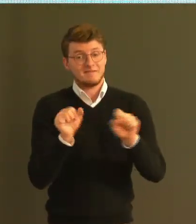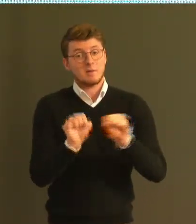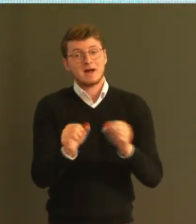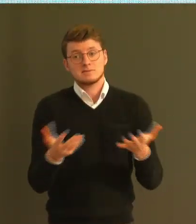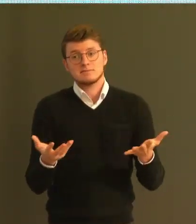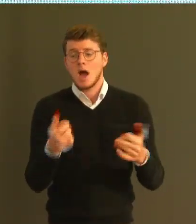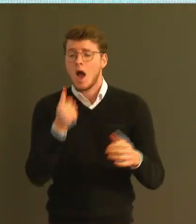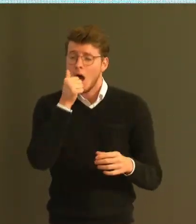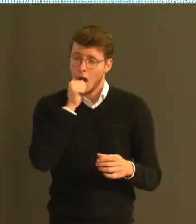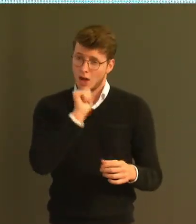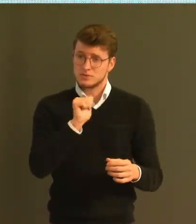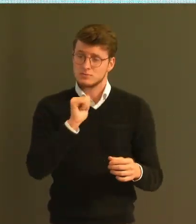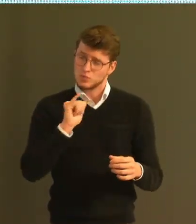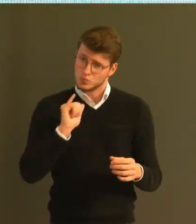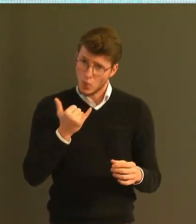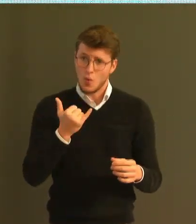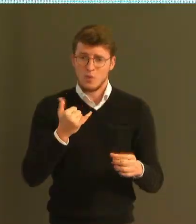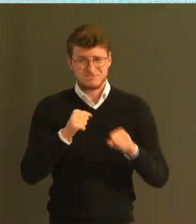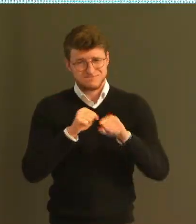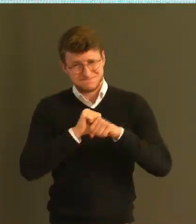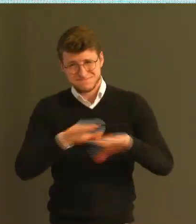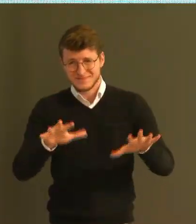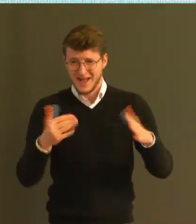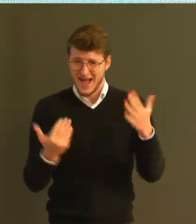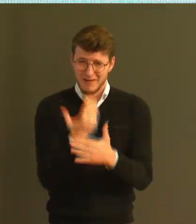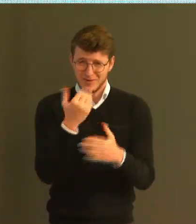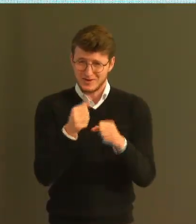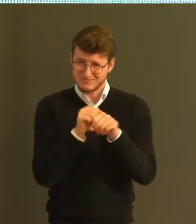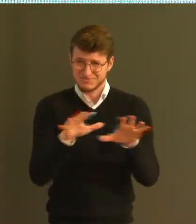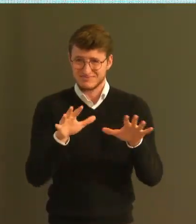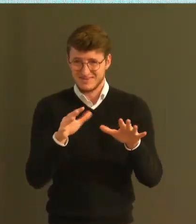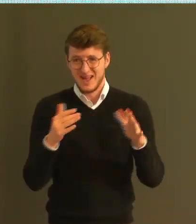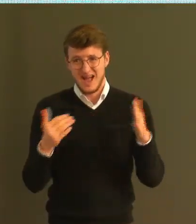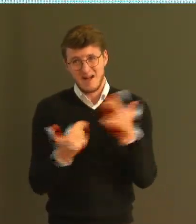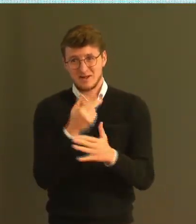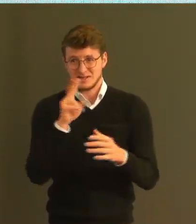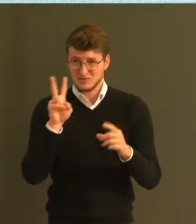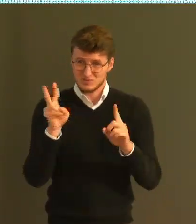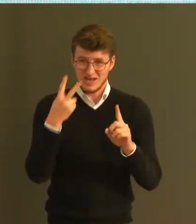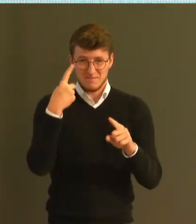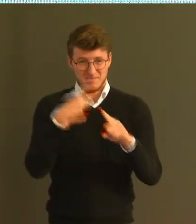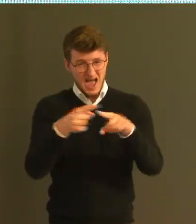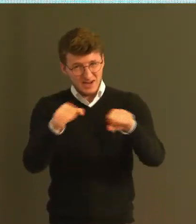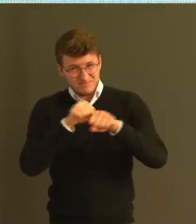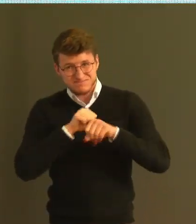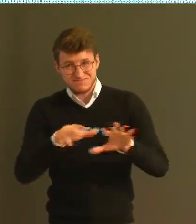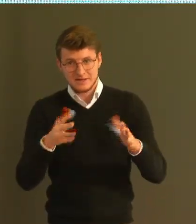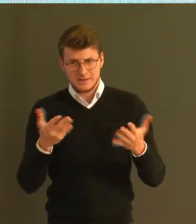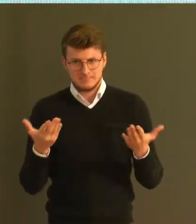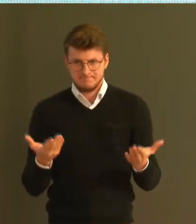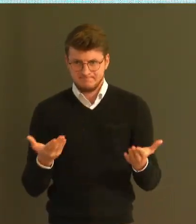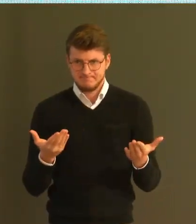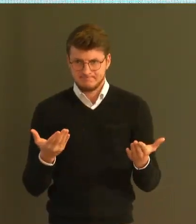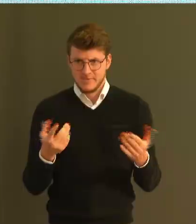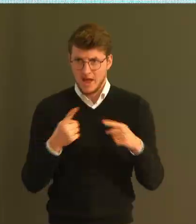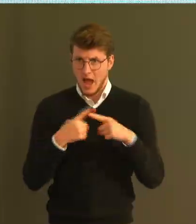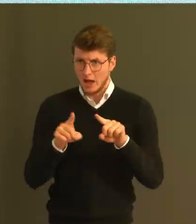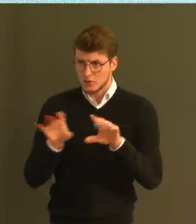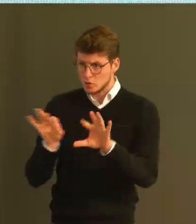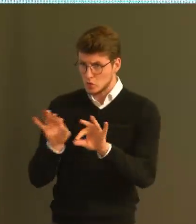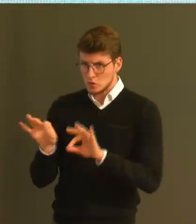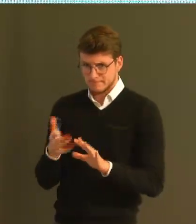tony varo poitrine comme un contre feu dont m need finlande robcis dans le midi au